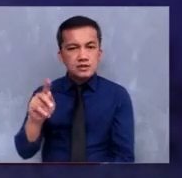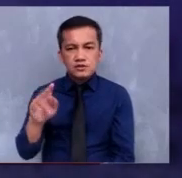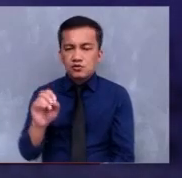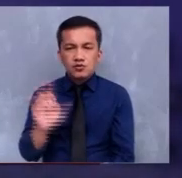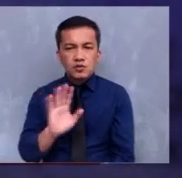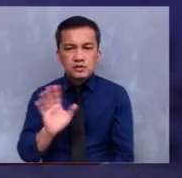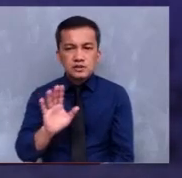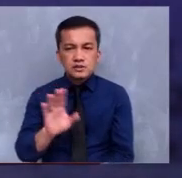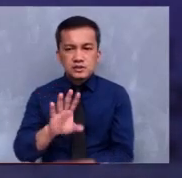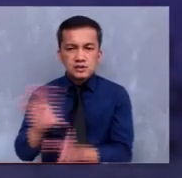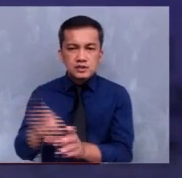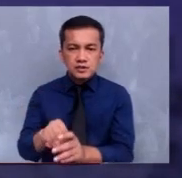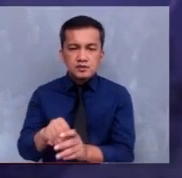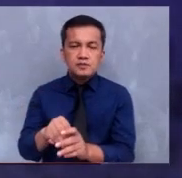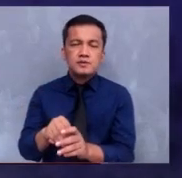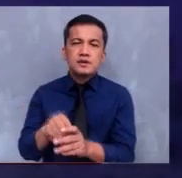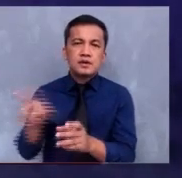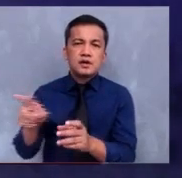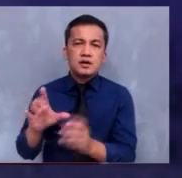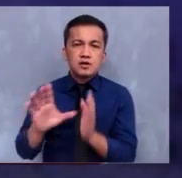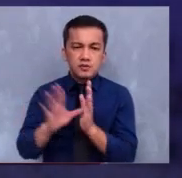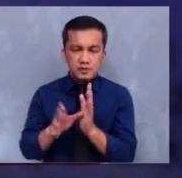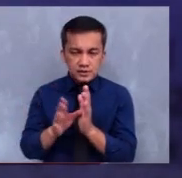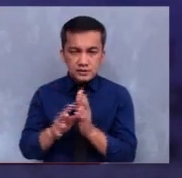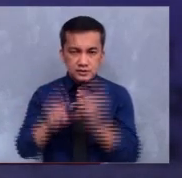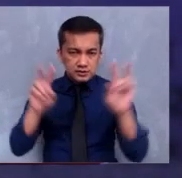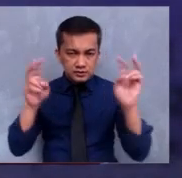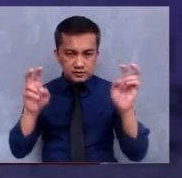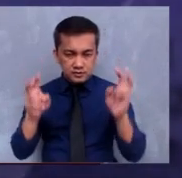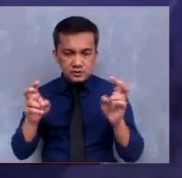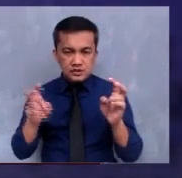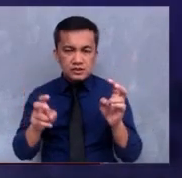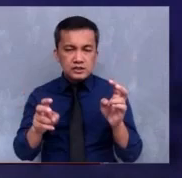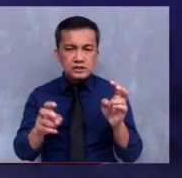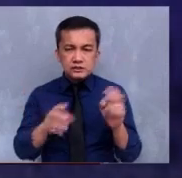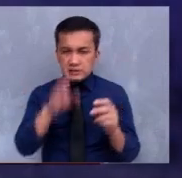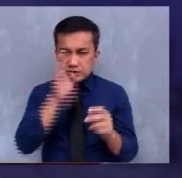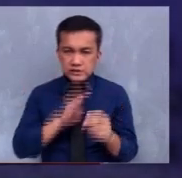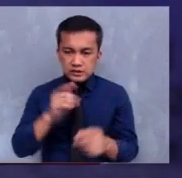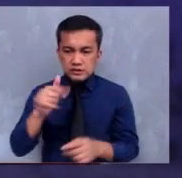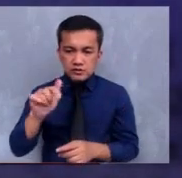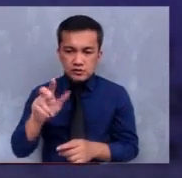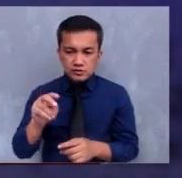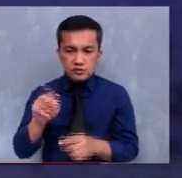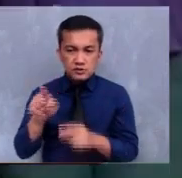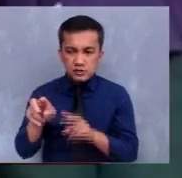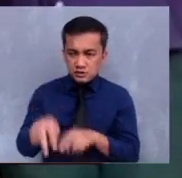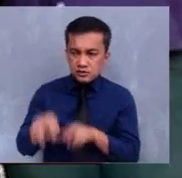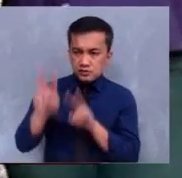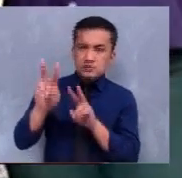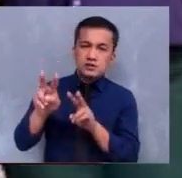idamay ang komisyon sa mga kontrobersya. Sinisira raw ni Guanzon ang kredibilidad ng COMELEC.